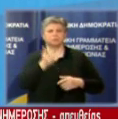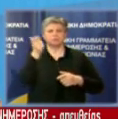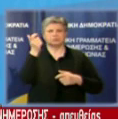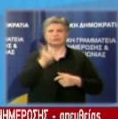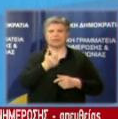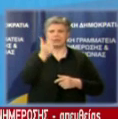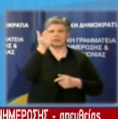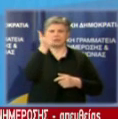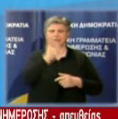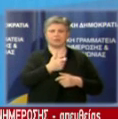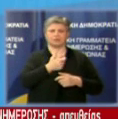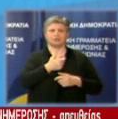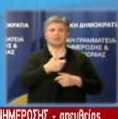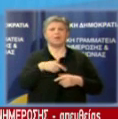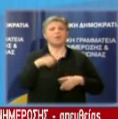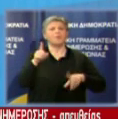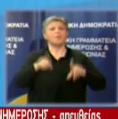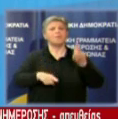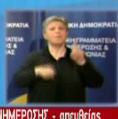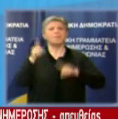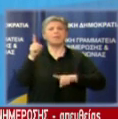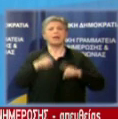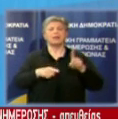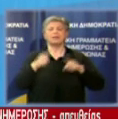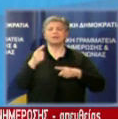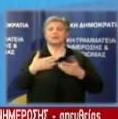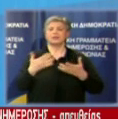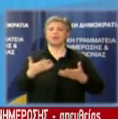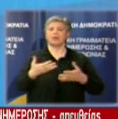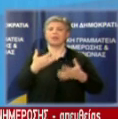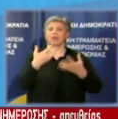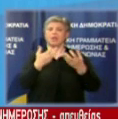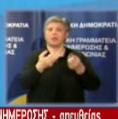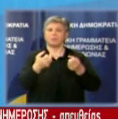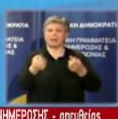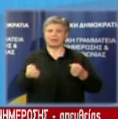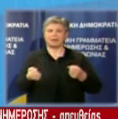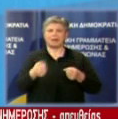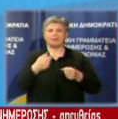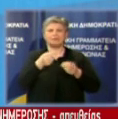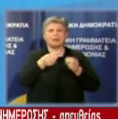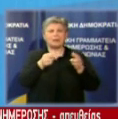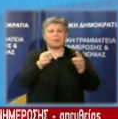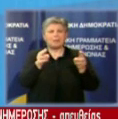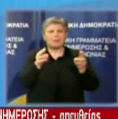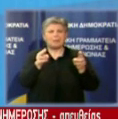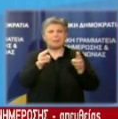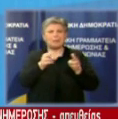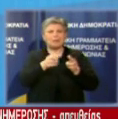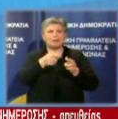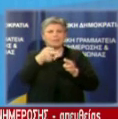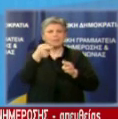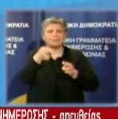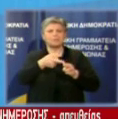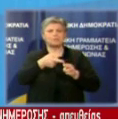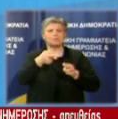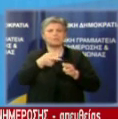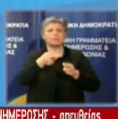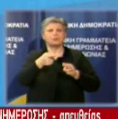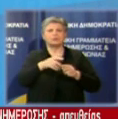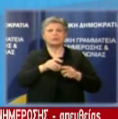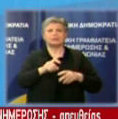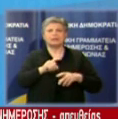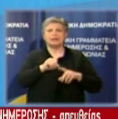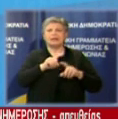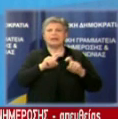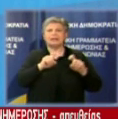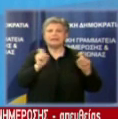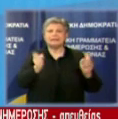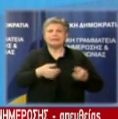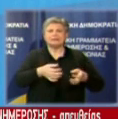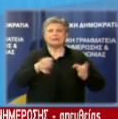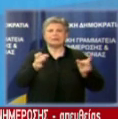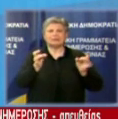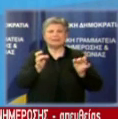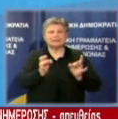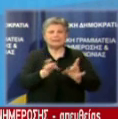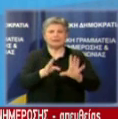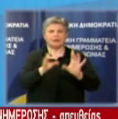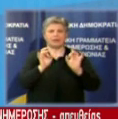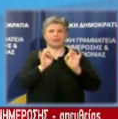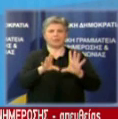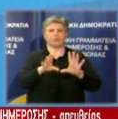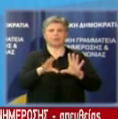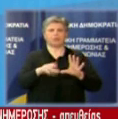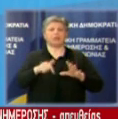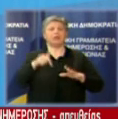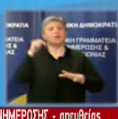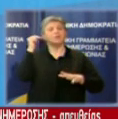ιδιαίτερα προκλητικός ο αριθμός, είναι εξαιρετικά λίγες, ενδεχομένως και μονοψήφιο νούμερο.